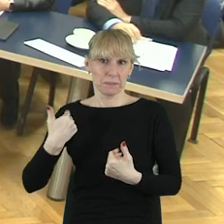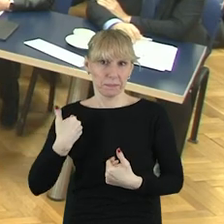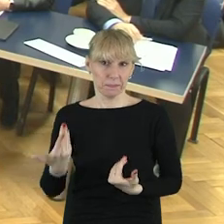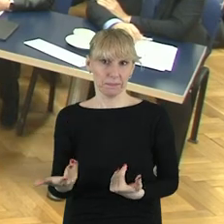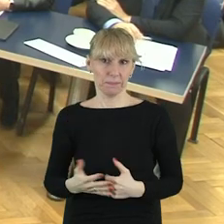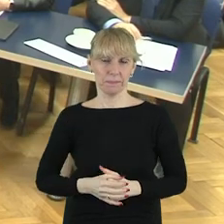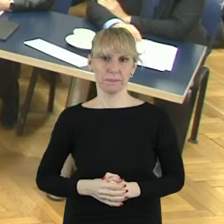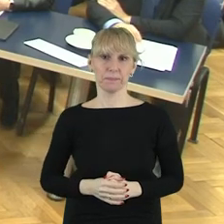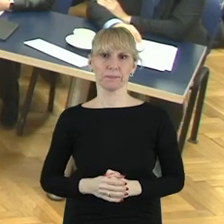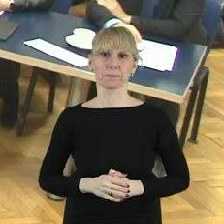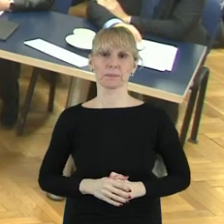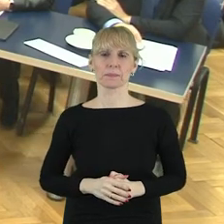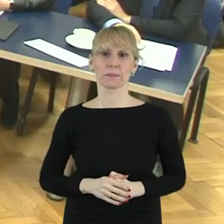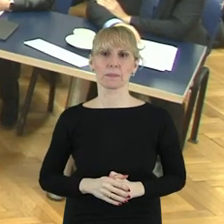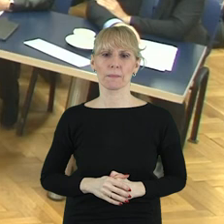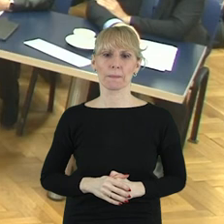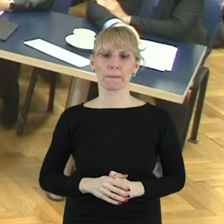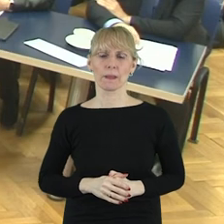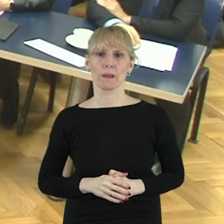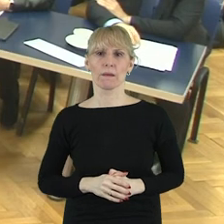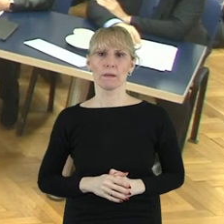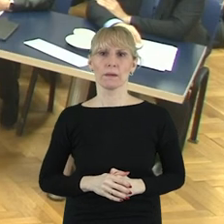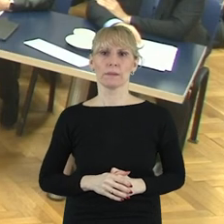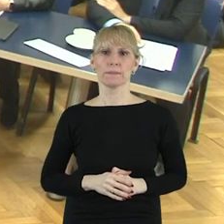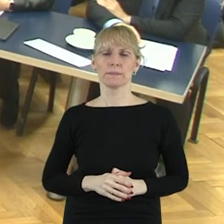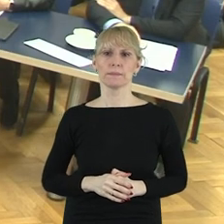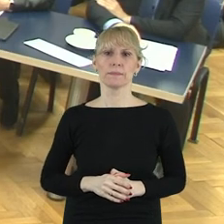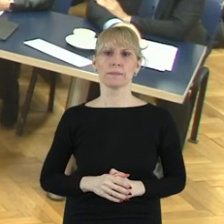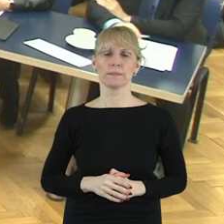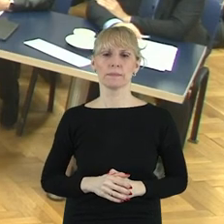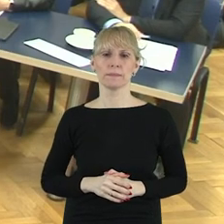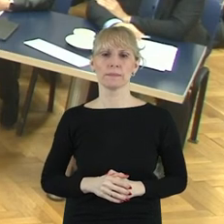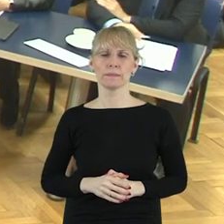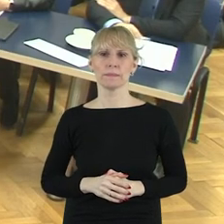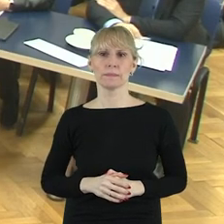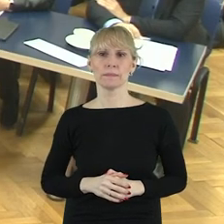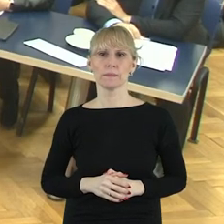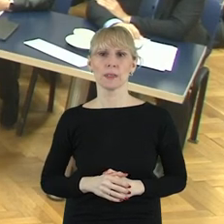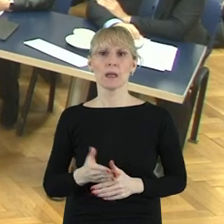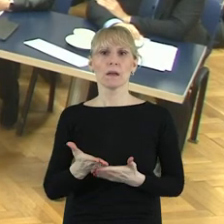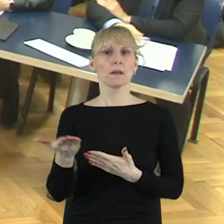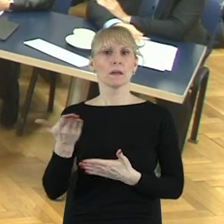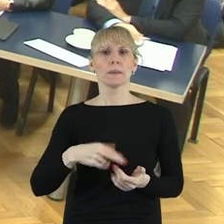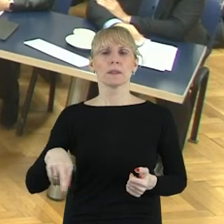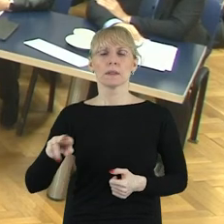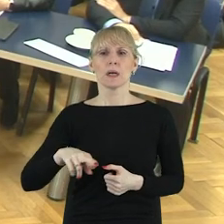bardzo, pani mecenas. Proszę bardzo, pan radny Paweł Drążczyk.